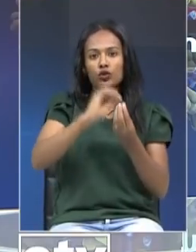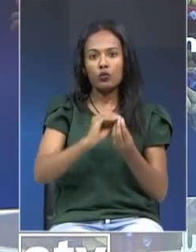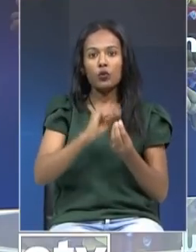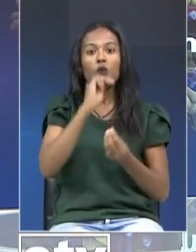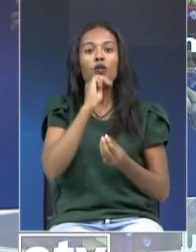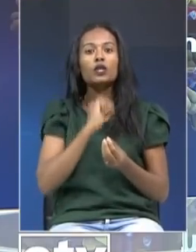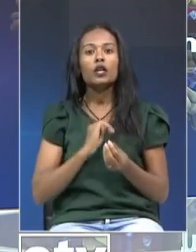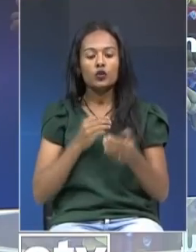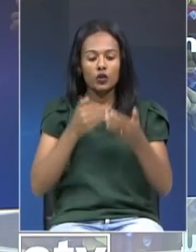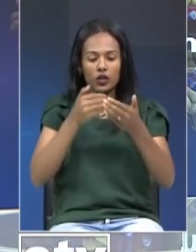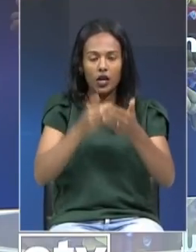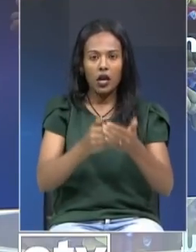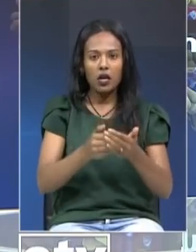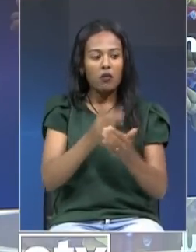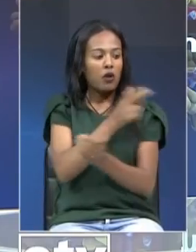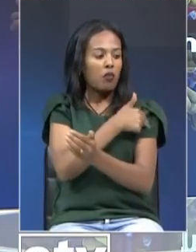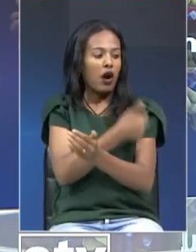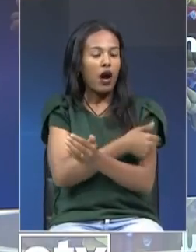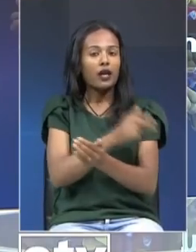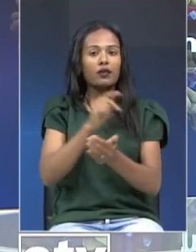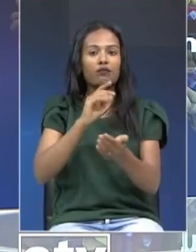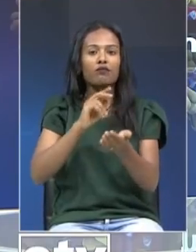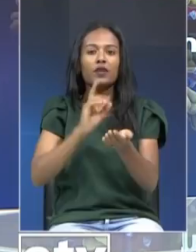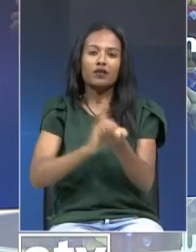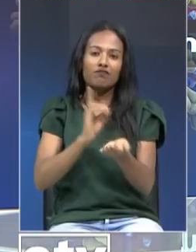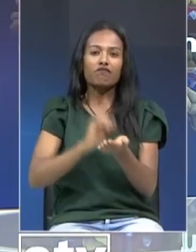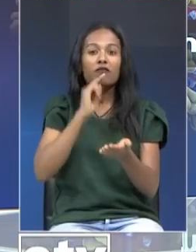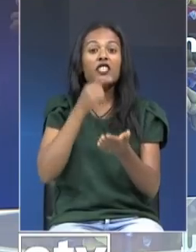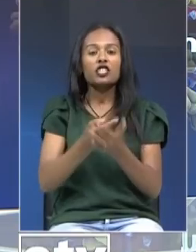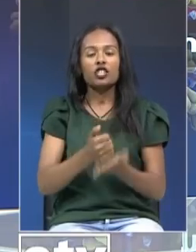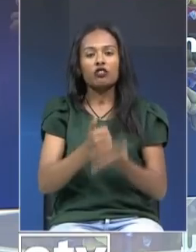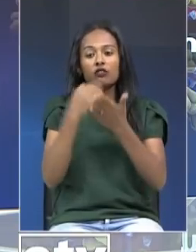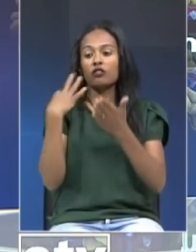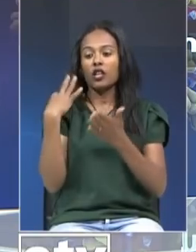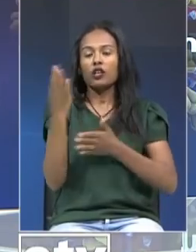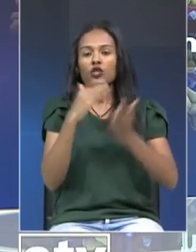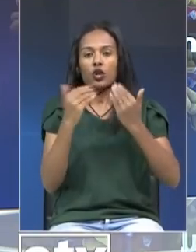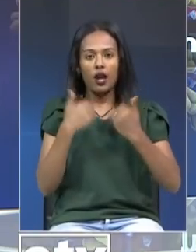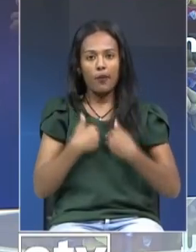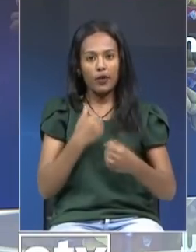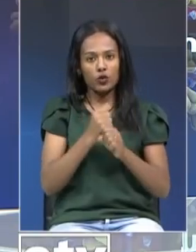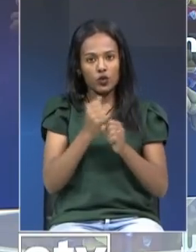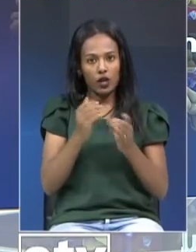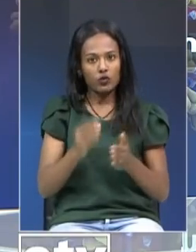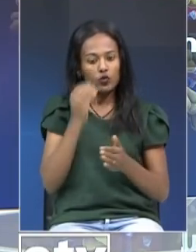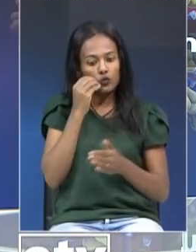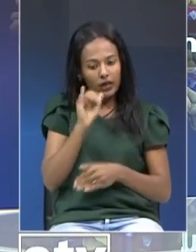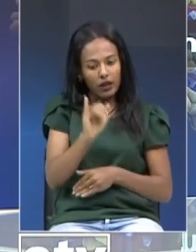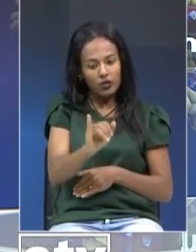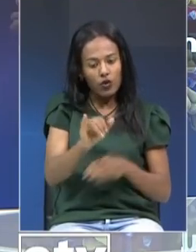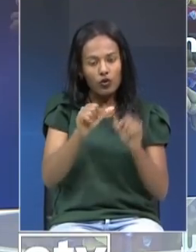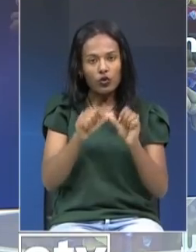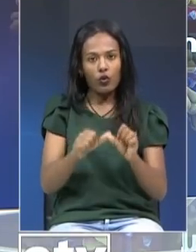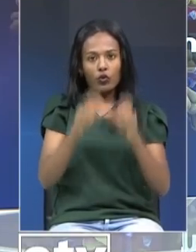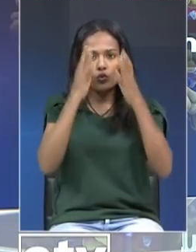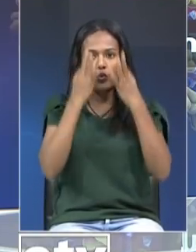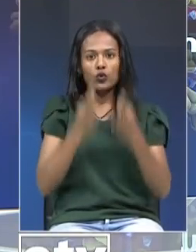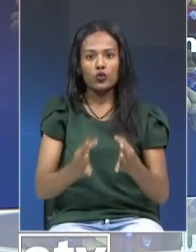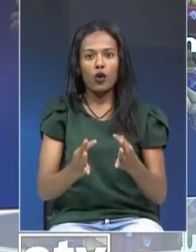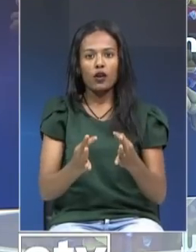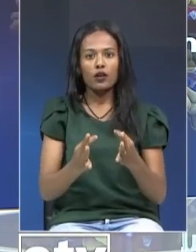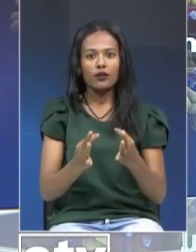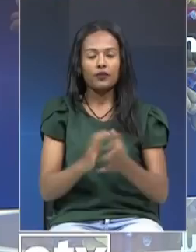ጡረታቸው የተቃረበ ብሎም በሐኪም ማስረጃ የተደገፈ የጤና ችግር ያለባቸው ሰራተኞች በቤታቸው እንዲቆዩ ተወስኗል።